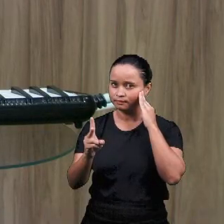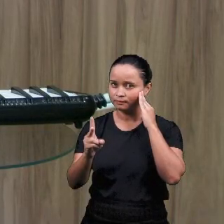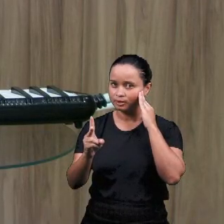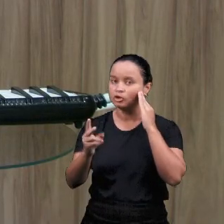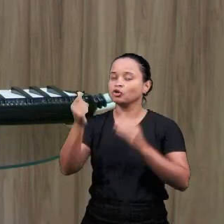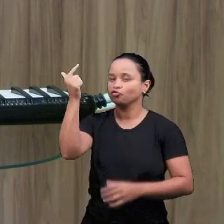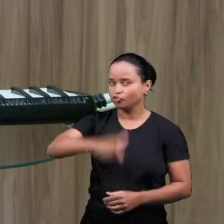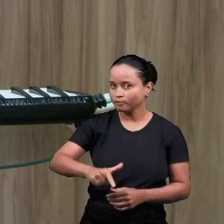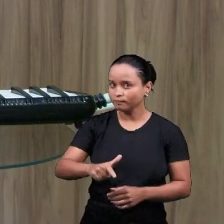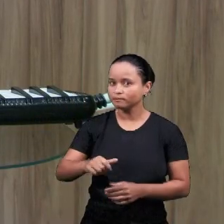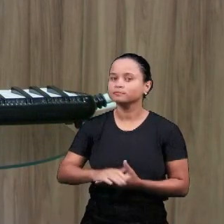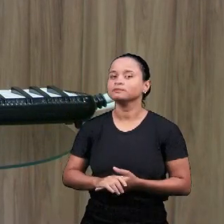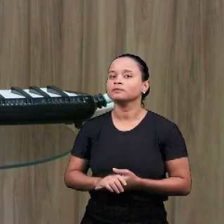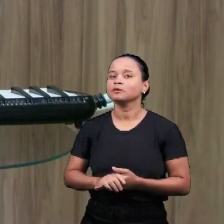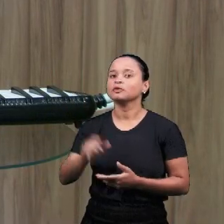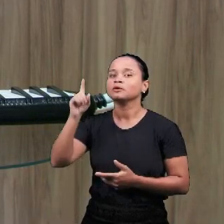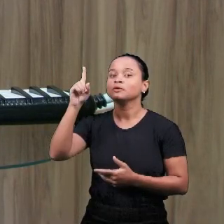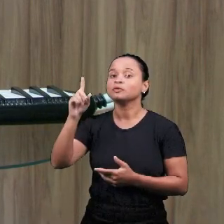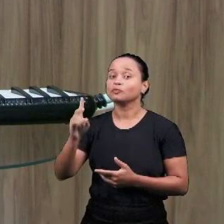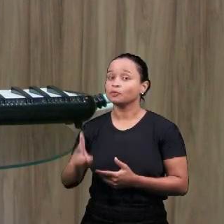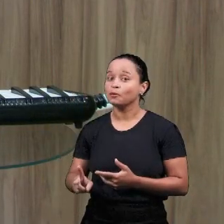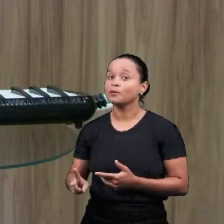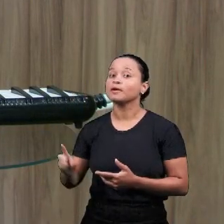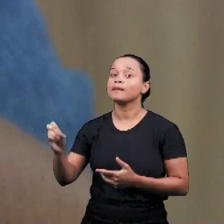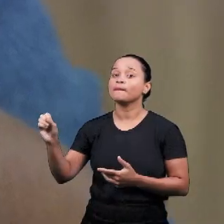Encore une fois. 1, 2.